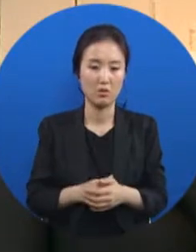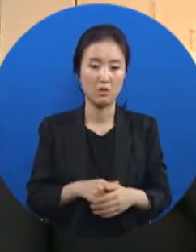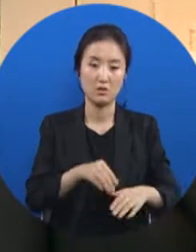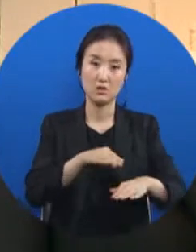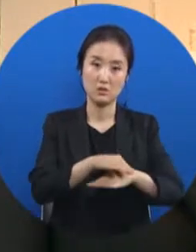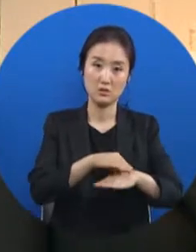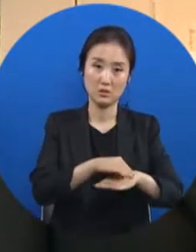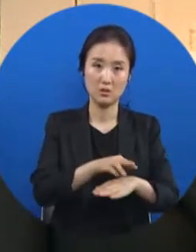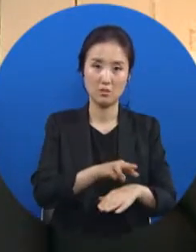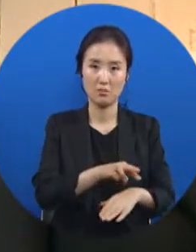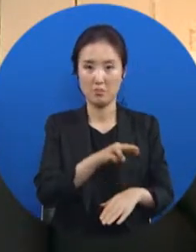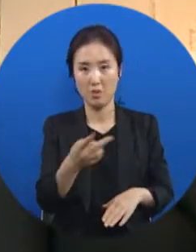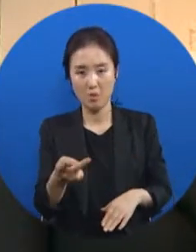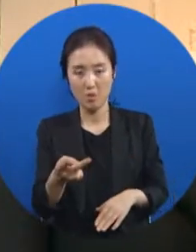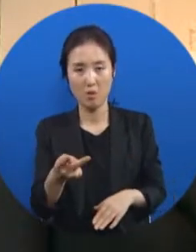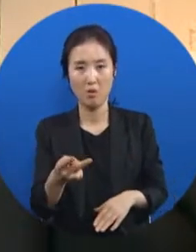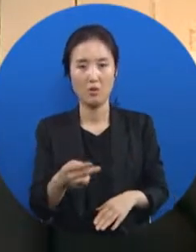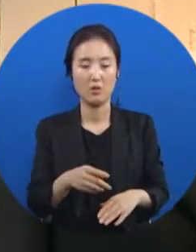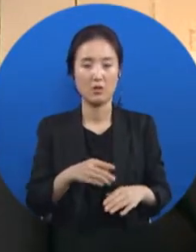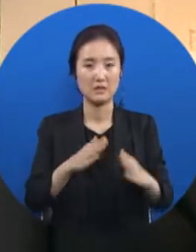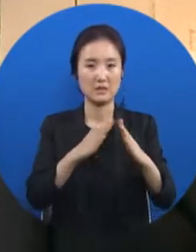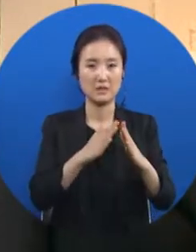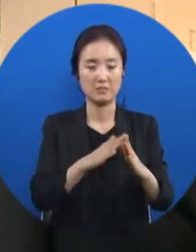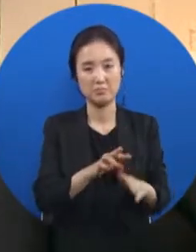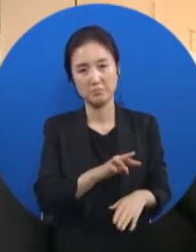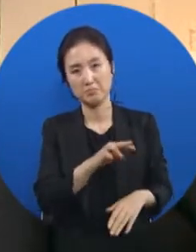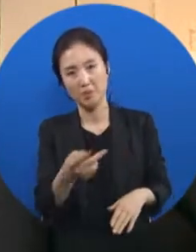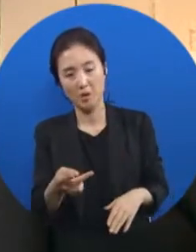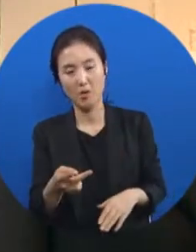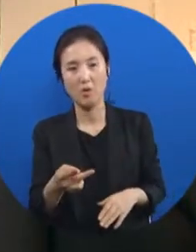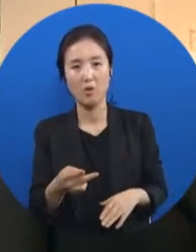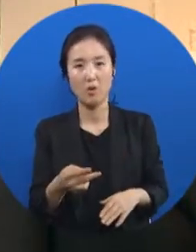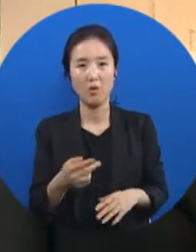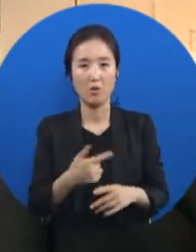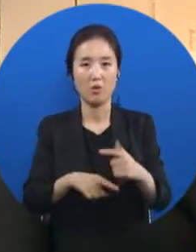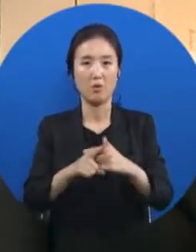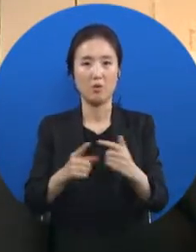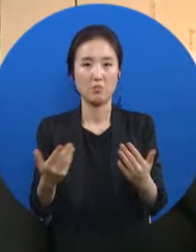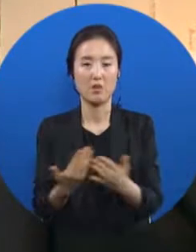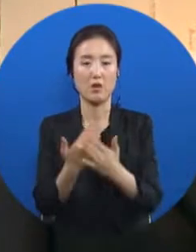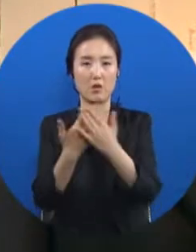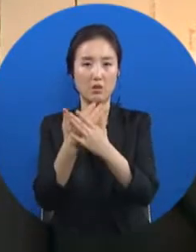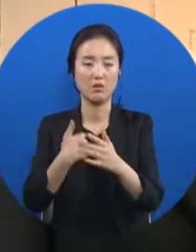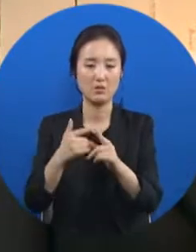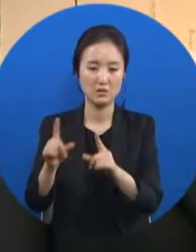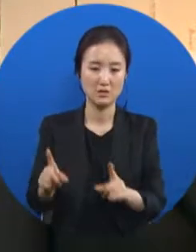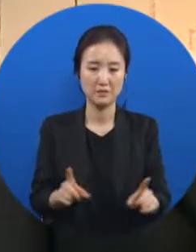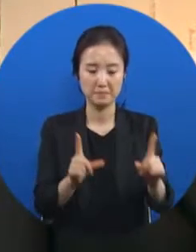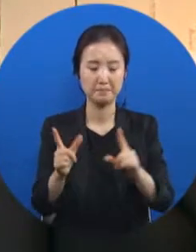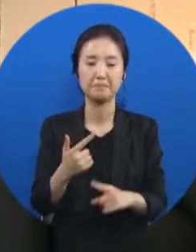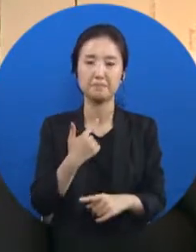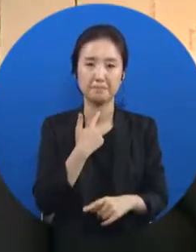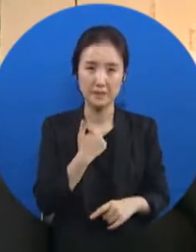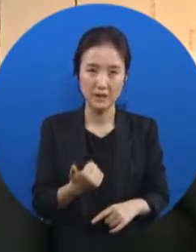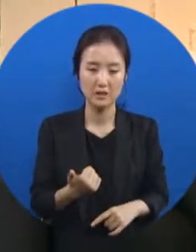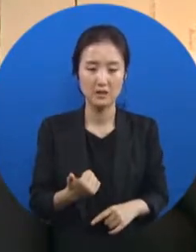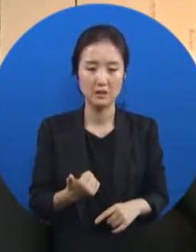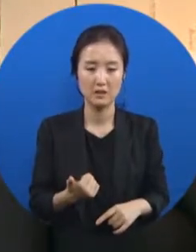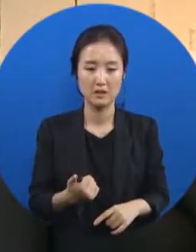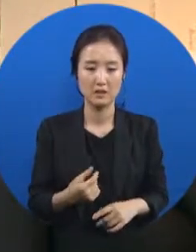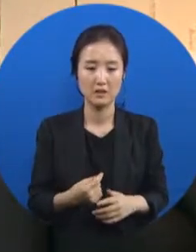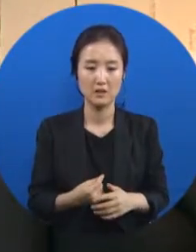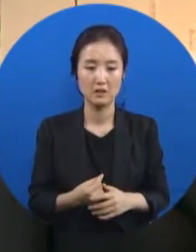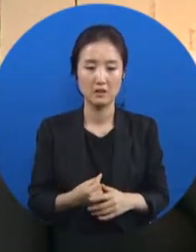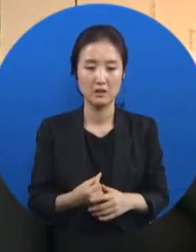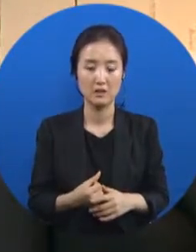평수가 커지면 못 내려가고 전 이미 경험을 다 해봤어. 예, 원룸 시스템을 다 해본 거예요. 예, 이걸 다